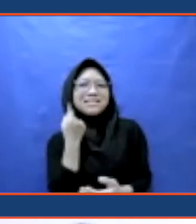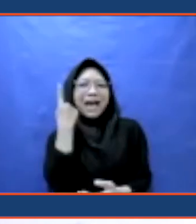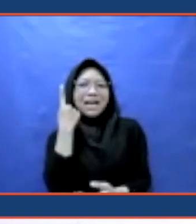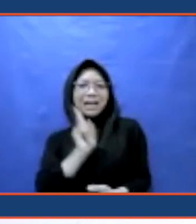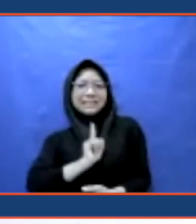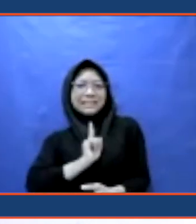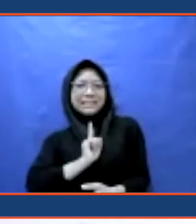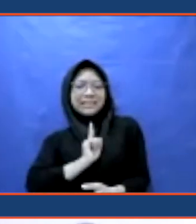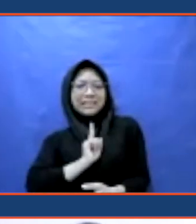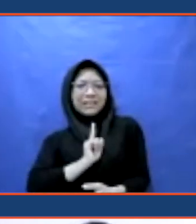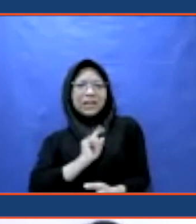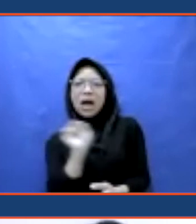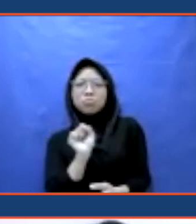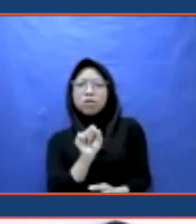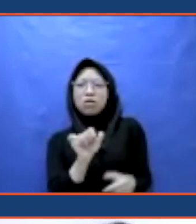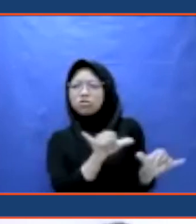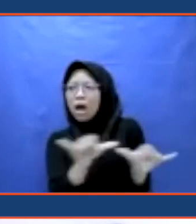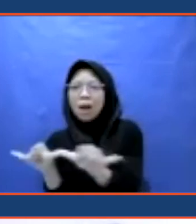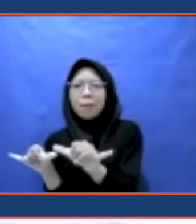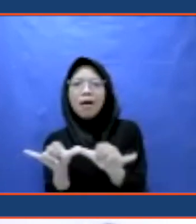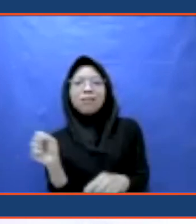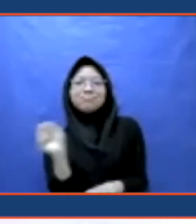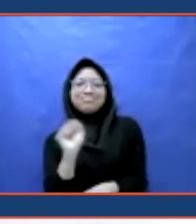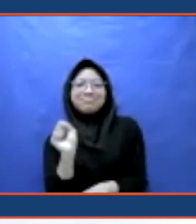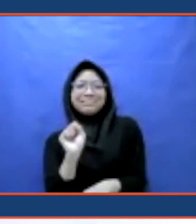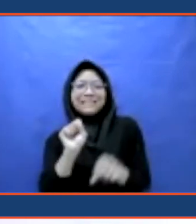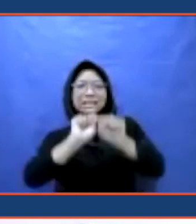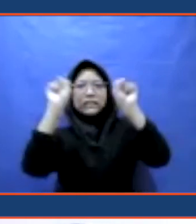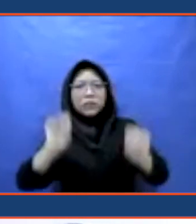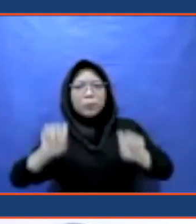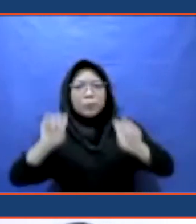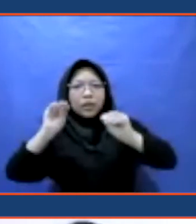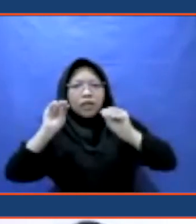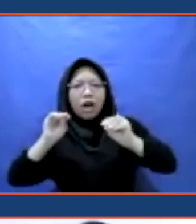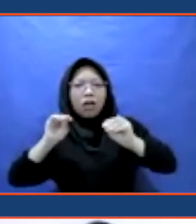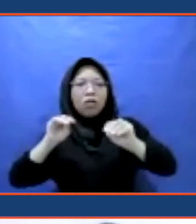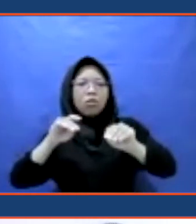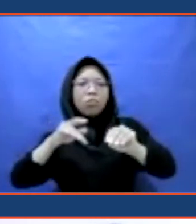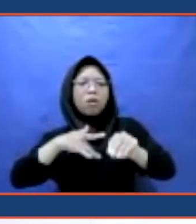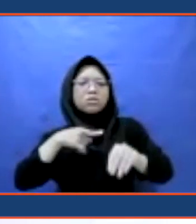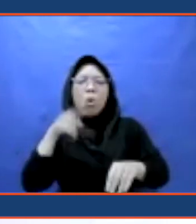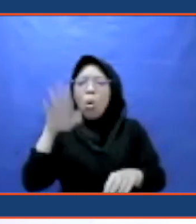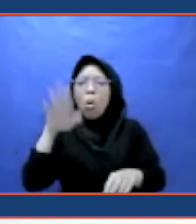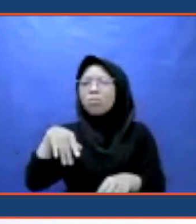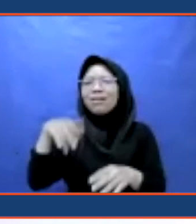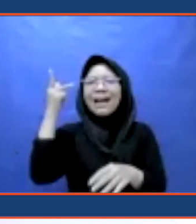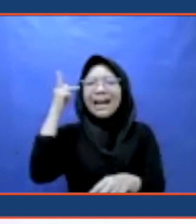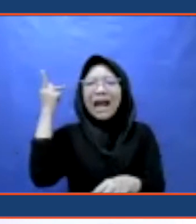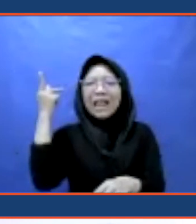disamaratakan dalam suatu sistem pendidikan yang kreatif itu harus yang seperti ini gitu misalkan